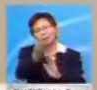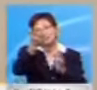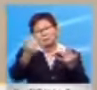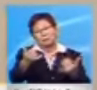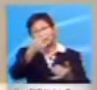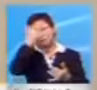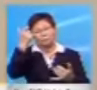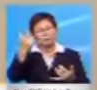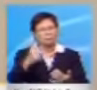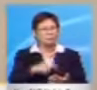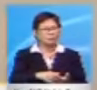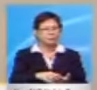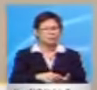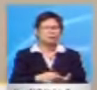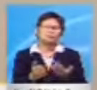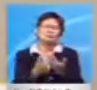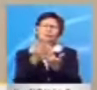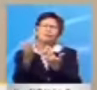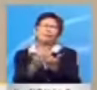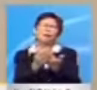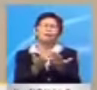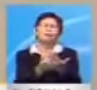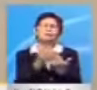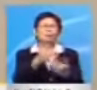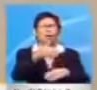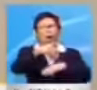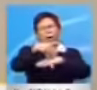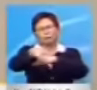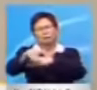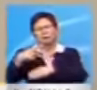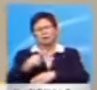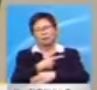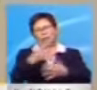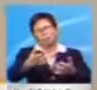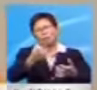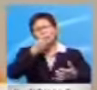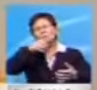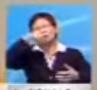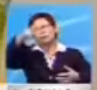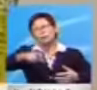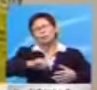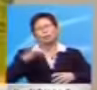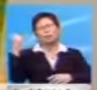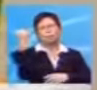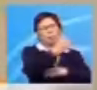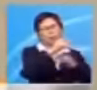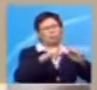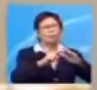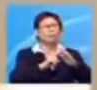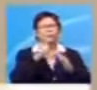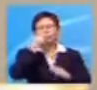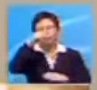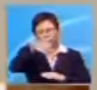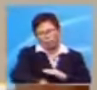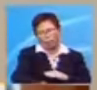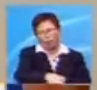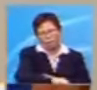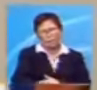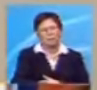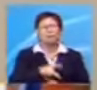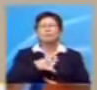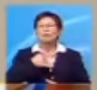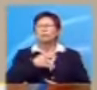GST dia bila kita nak makan kita tak payah pergi bawah untuk ambil rasanya